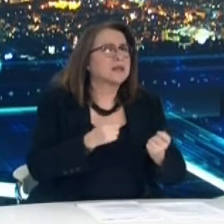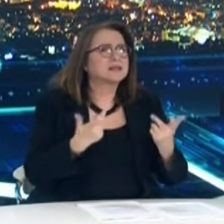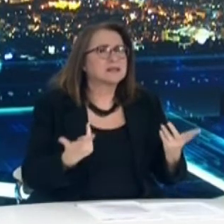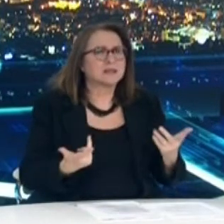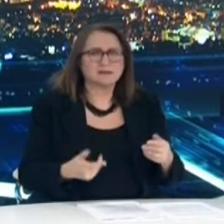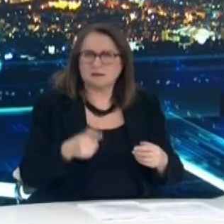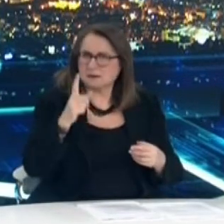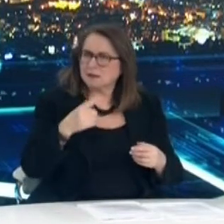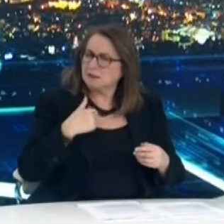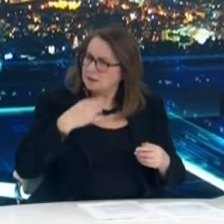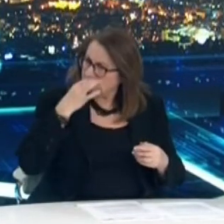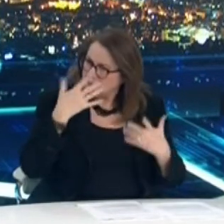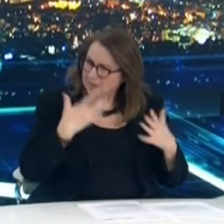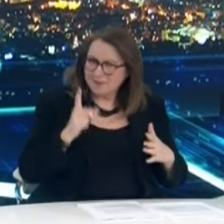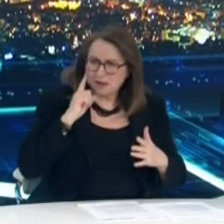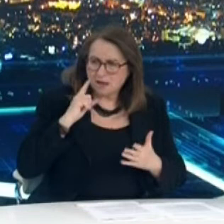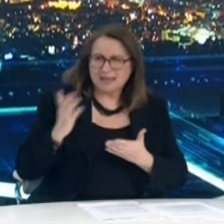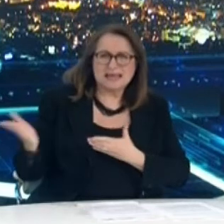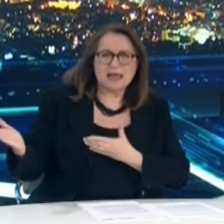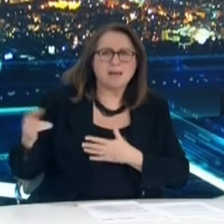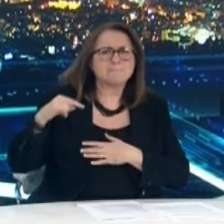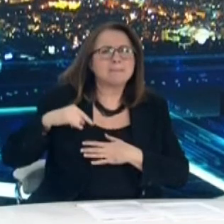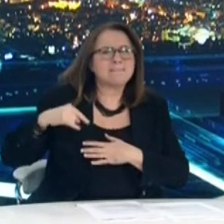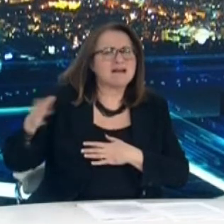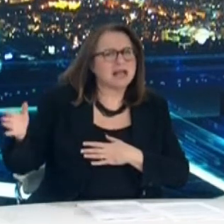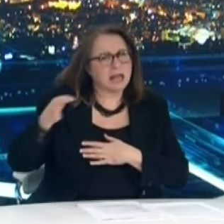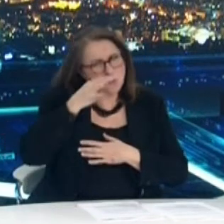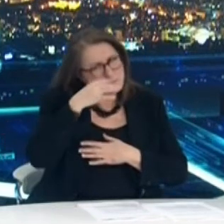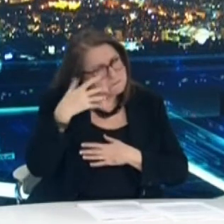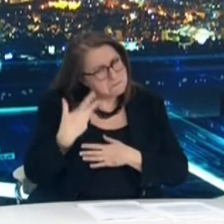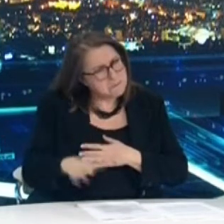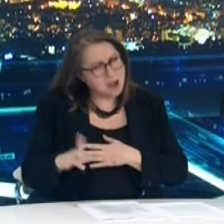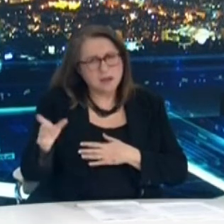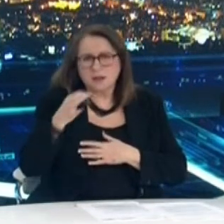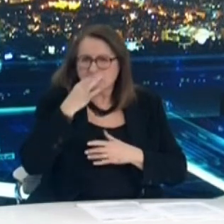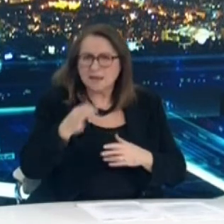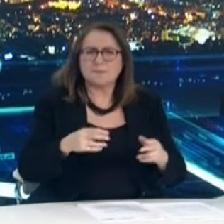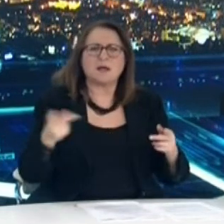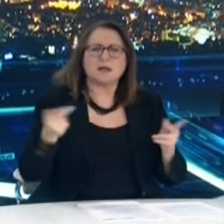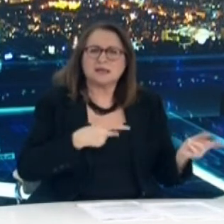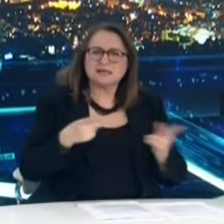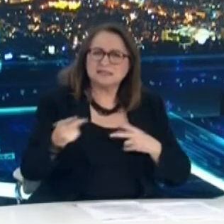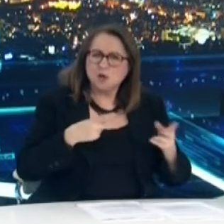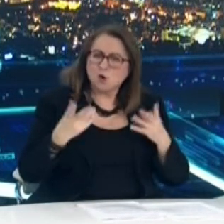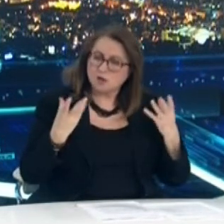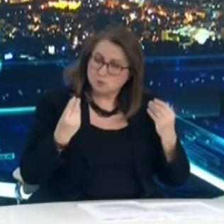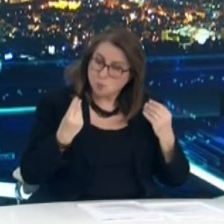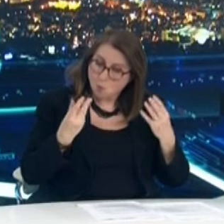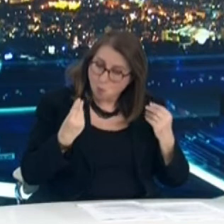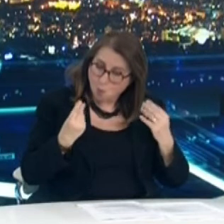συγκεκριμένα νούμερα. Υπάρχει πίεση. Ο μέσος όρος εισαγωγών, όπως ανέφερε και η κυρία Παπαευαγγέλου,